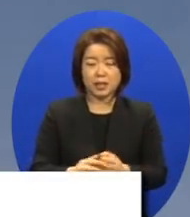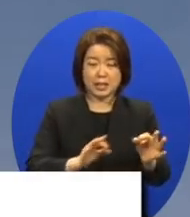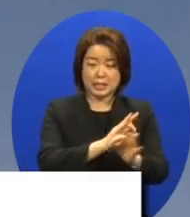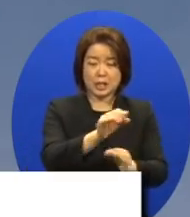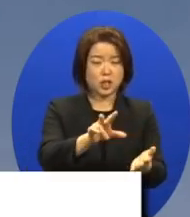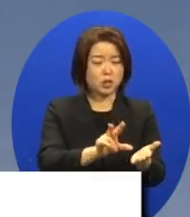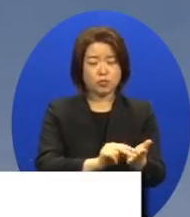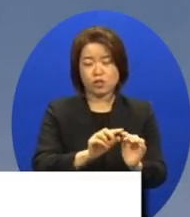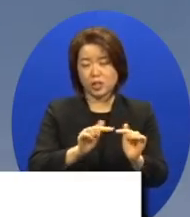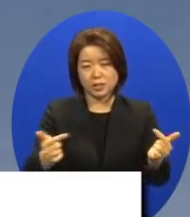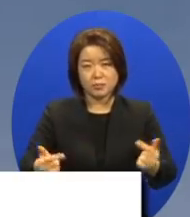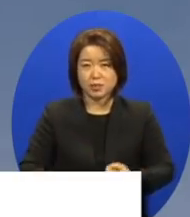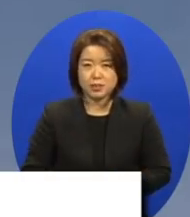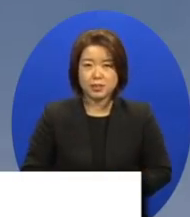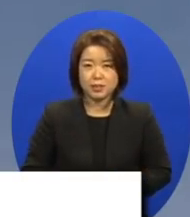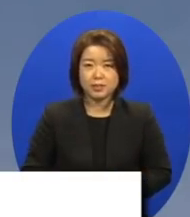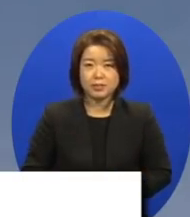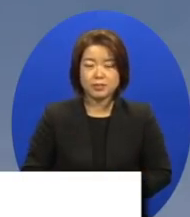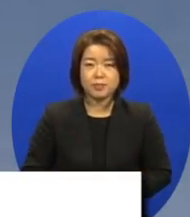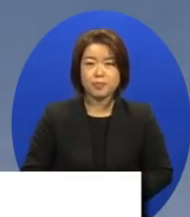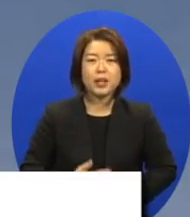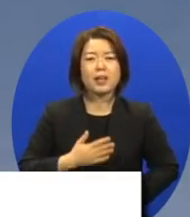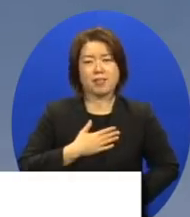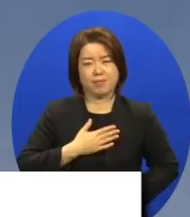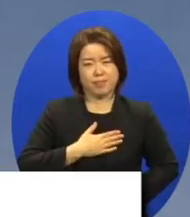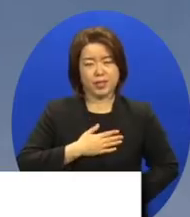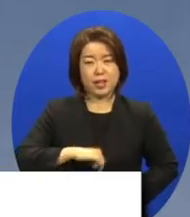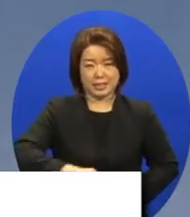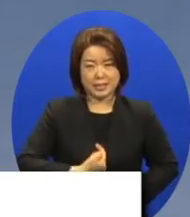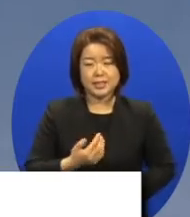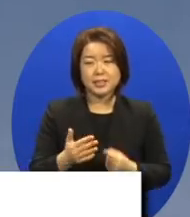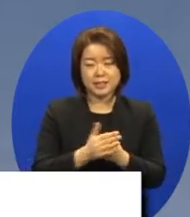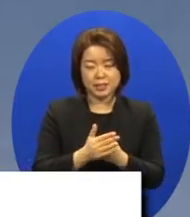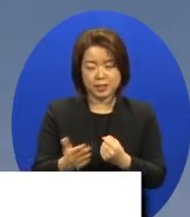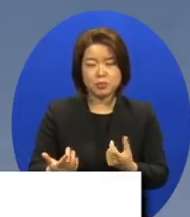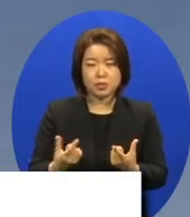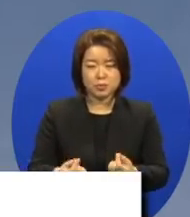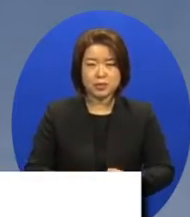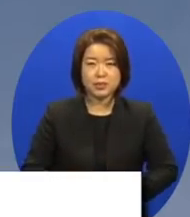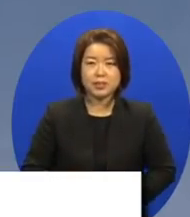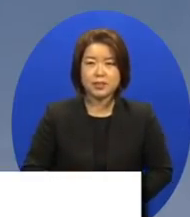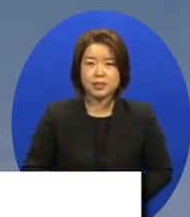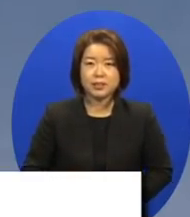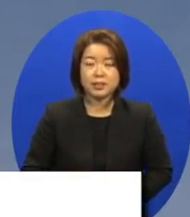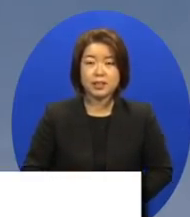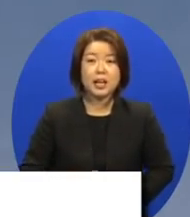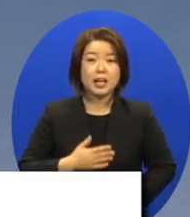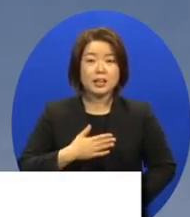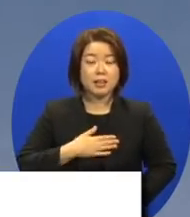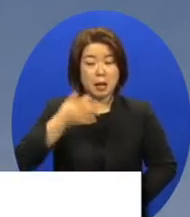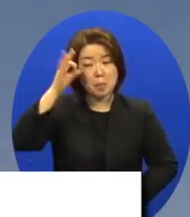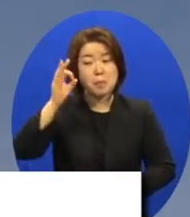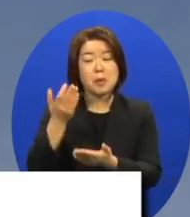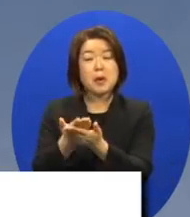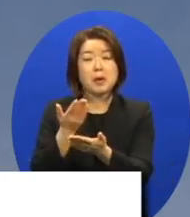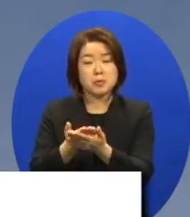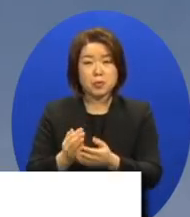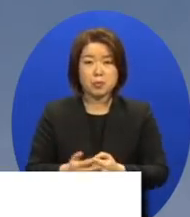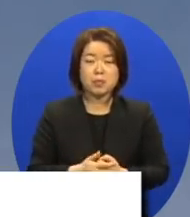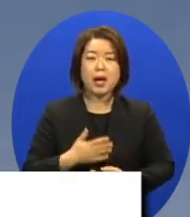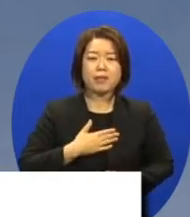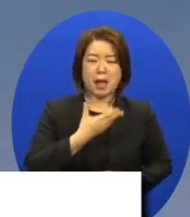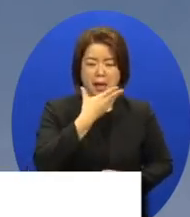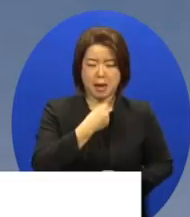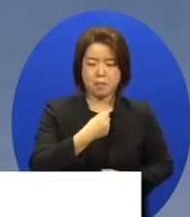문제도 안 됩니다 나 자신 때문입니다 나 인정해 줘 나